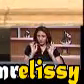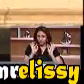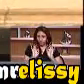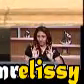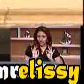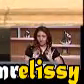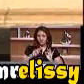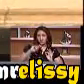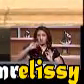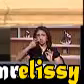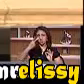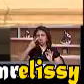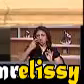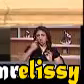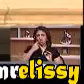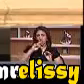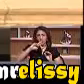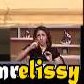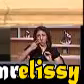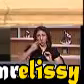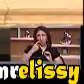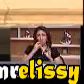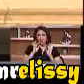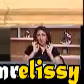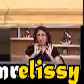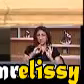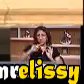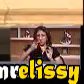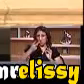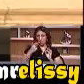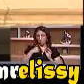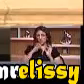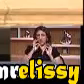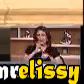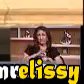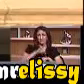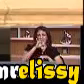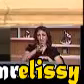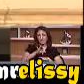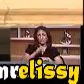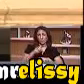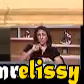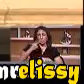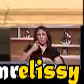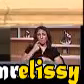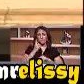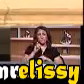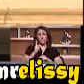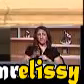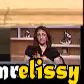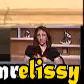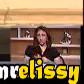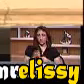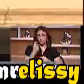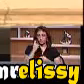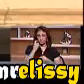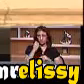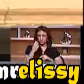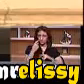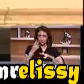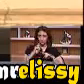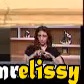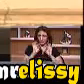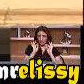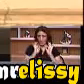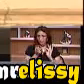اللي هو 12 جنيه، حد يجي له هيباتيتس سي ولا هيباتيتس بي ويقول لك بدل العدوى بتاخدها كل شهر 12 جنيه، الفاكسين بتاع الهيباتيتس بي دلوقتي